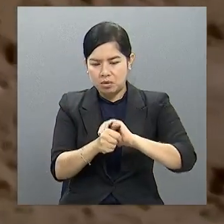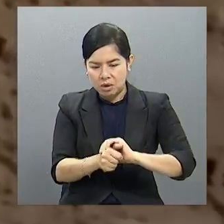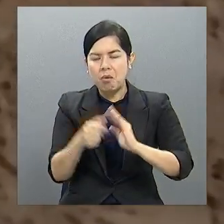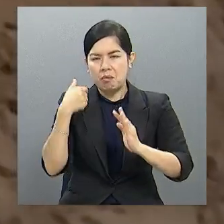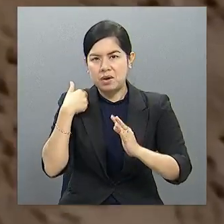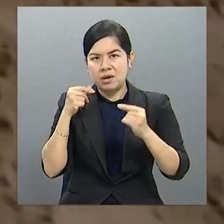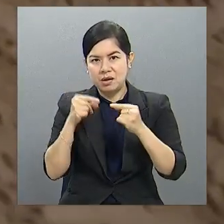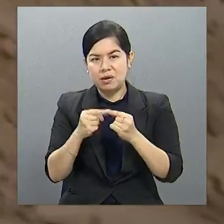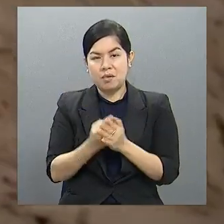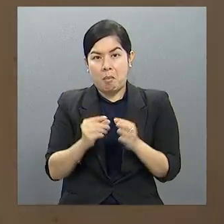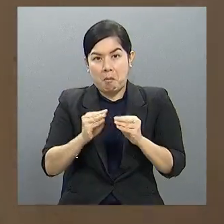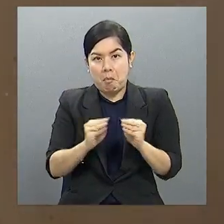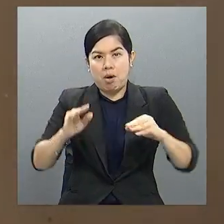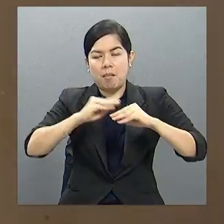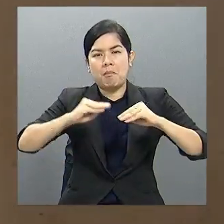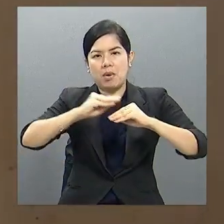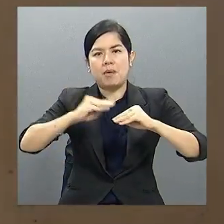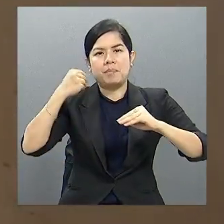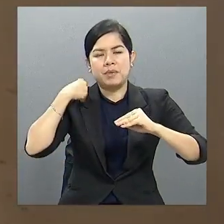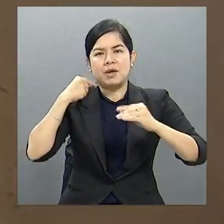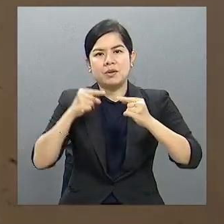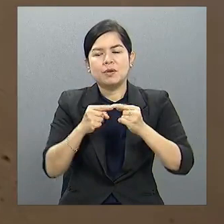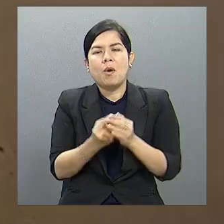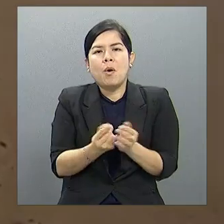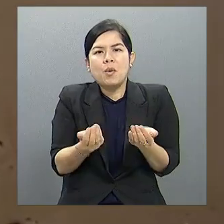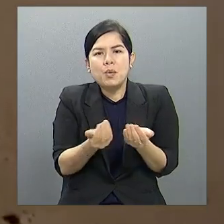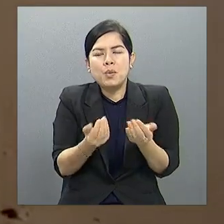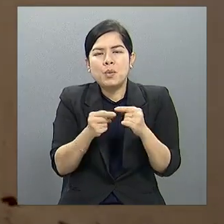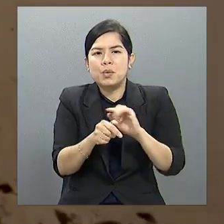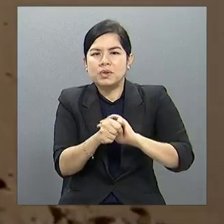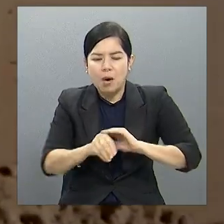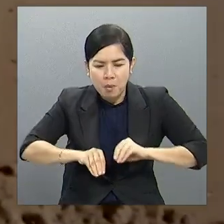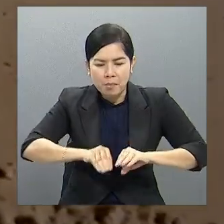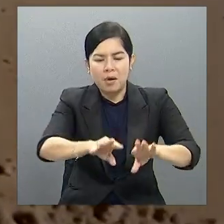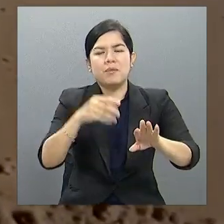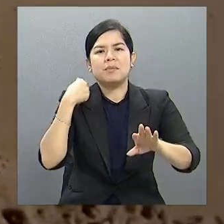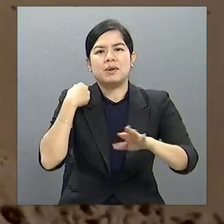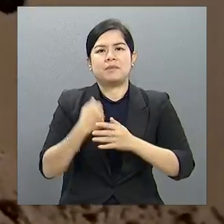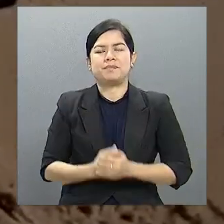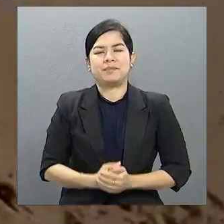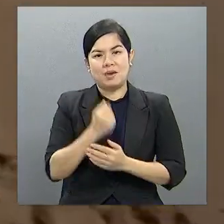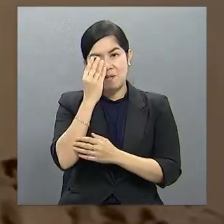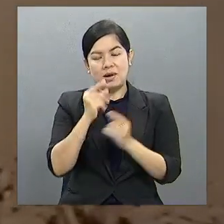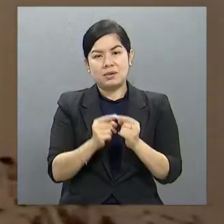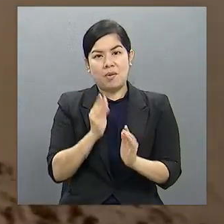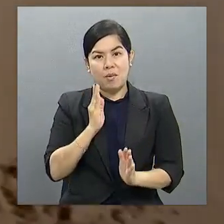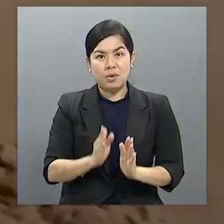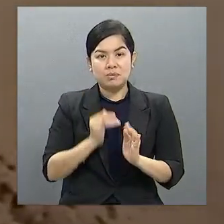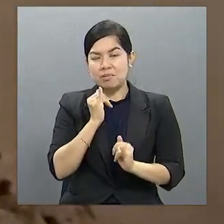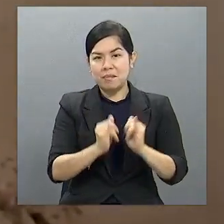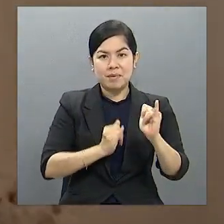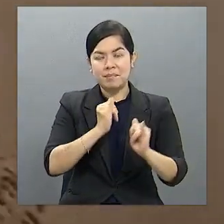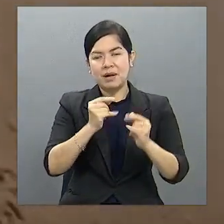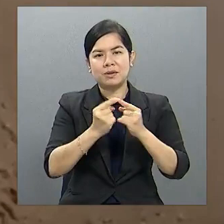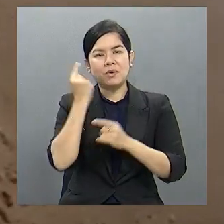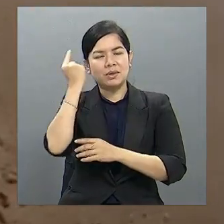20ปีในการปล่อยลูกเต่ามะเฟืองลงทะเลครับปัจจัยส่วนหนึ่งก็มาจากการที่คนเข้าไปรบกวนชายหาดน้อยลงด้วยจริง